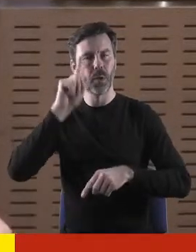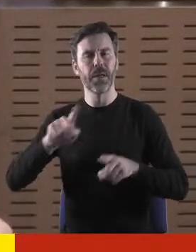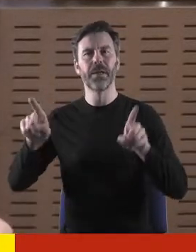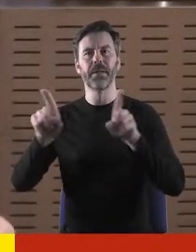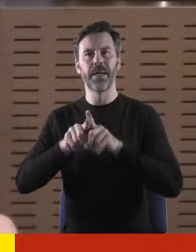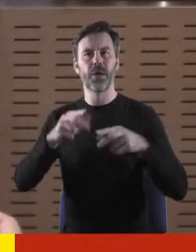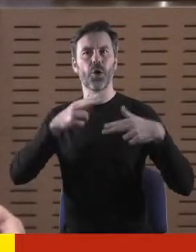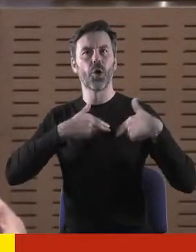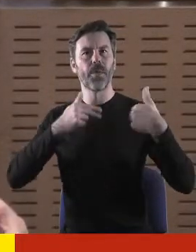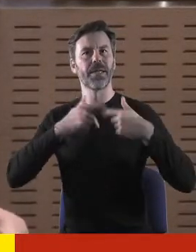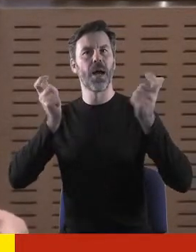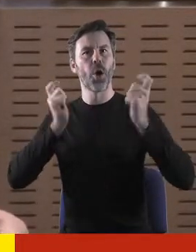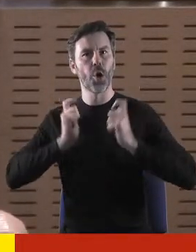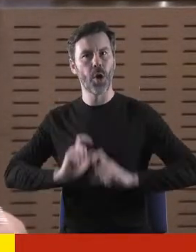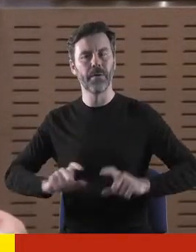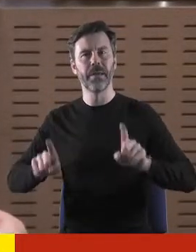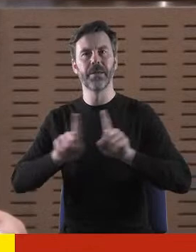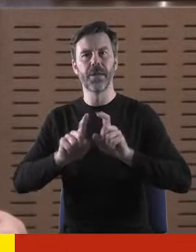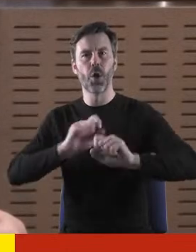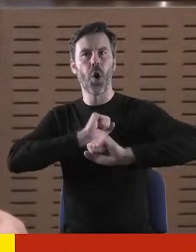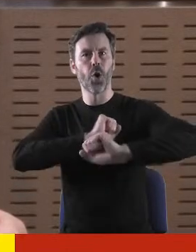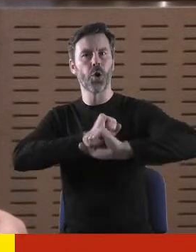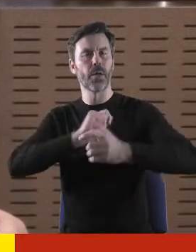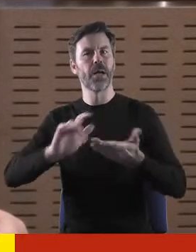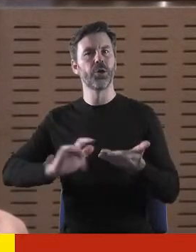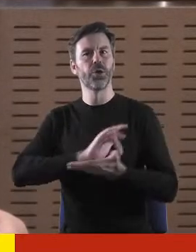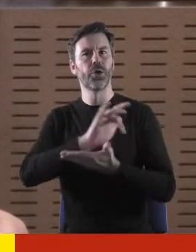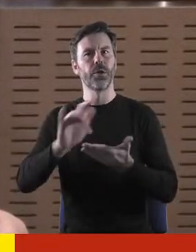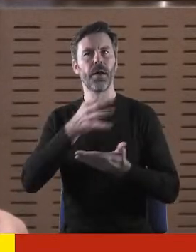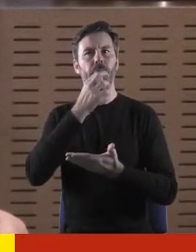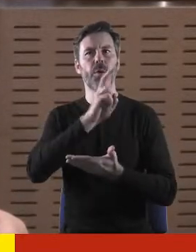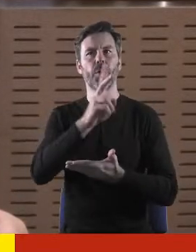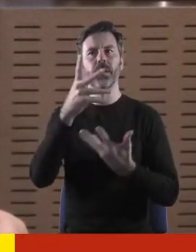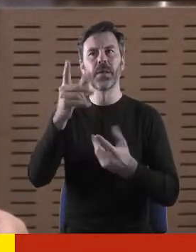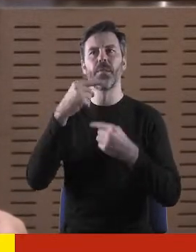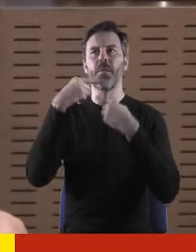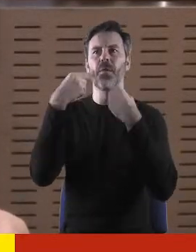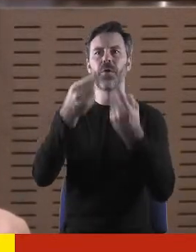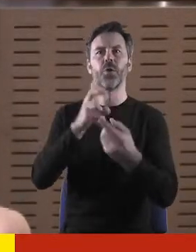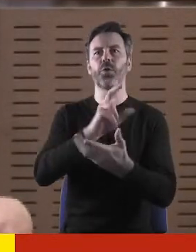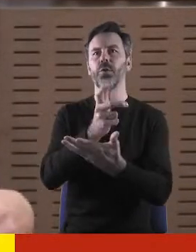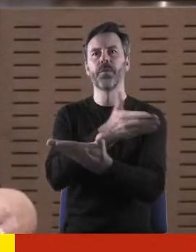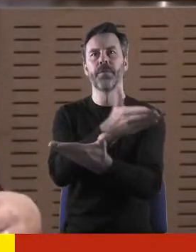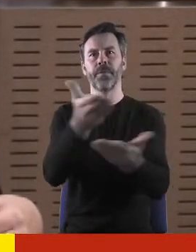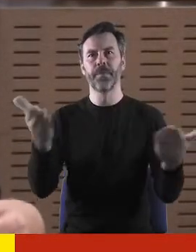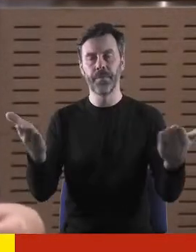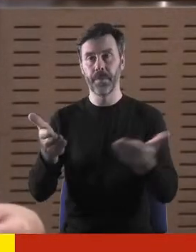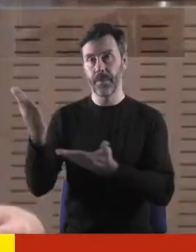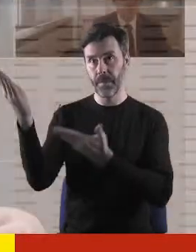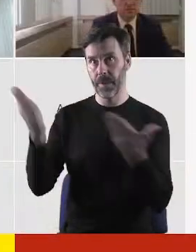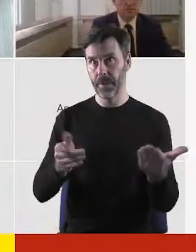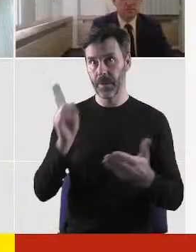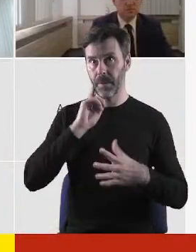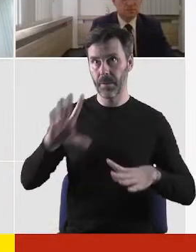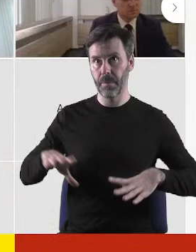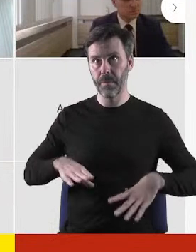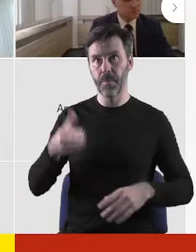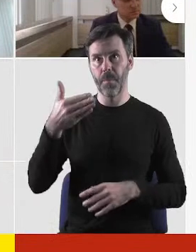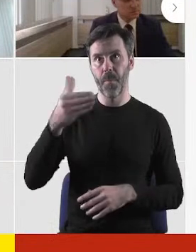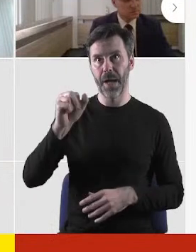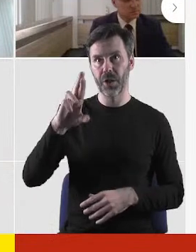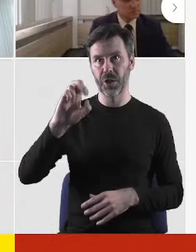Rolnictwa i Ochrony Środowiska. Czy ktoś z Państwa radnych chciałby zabrać głos w tym punkcie? Proszę bardzo, pan radny Marcin Budajski.